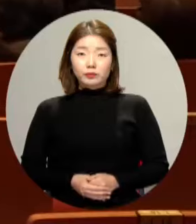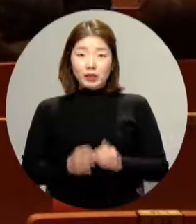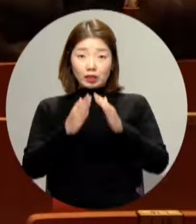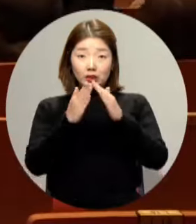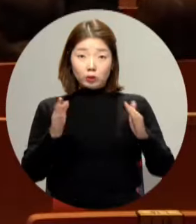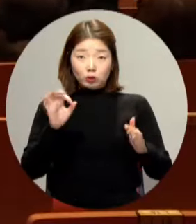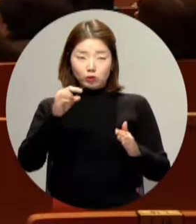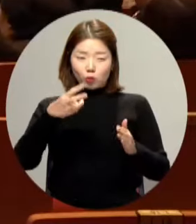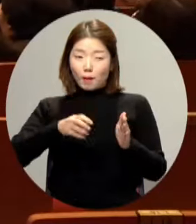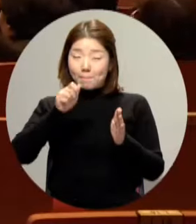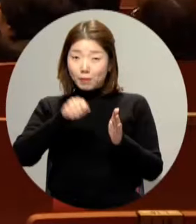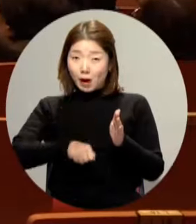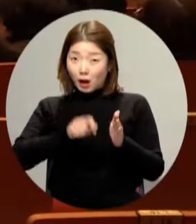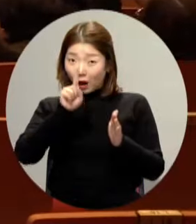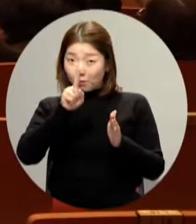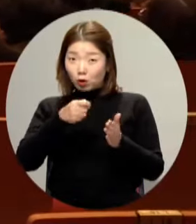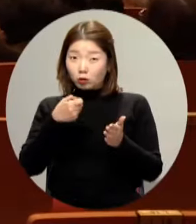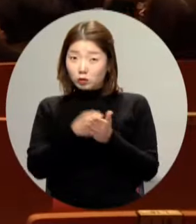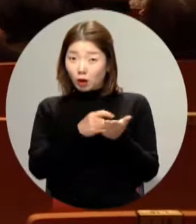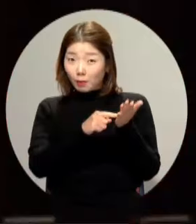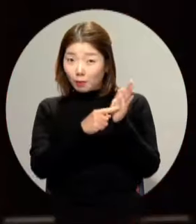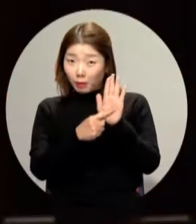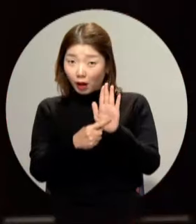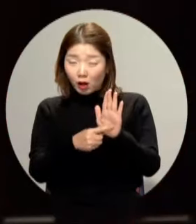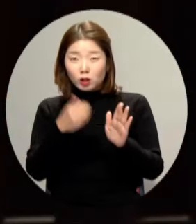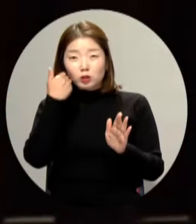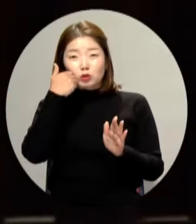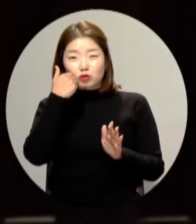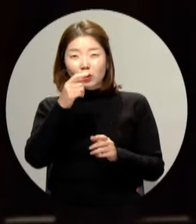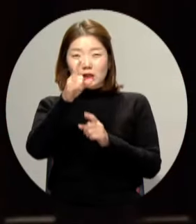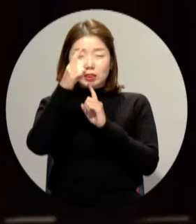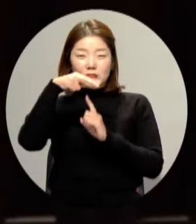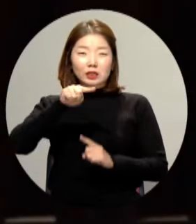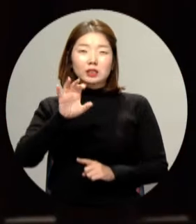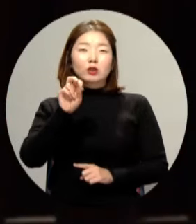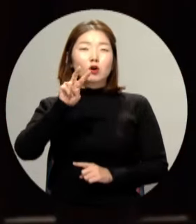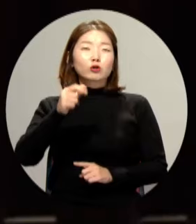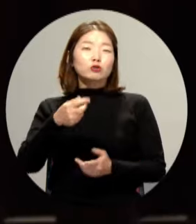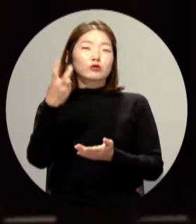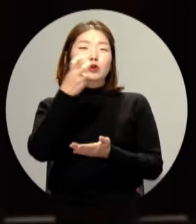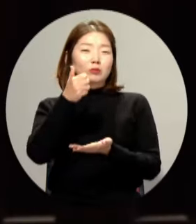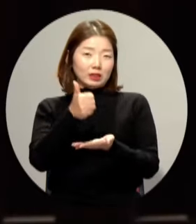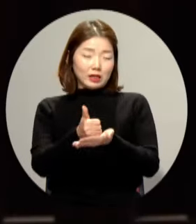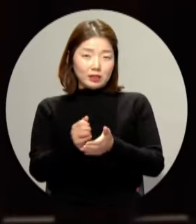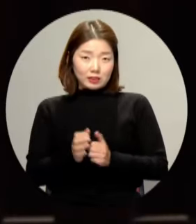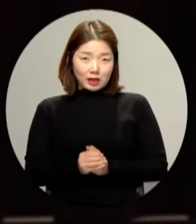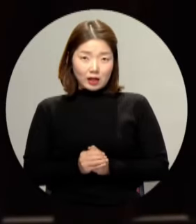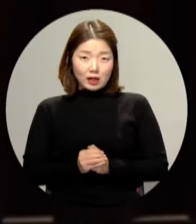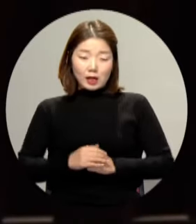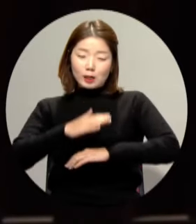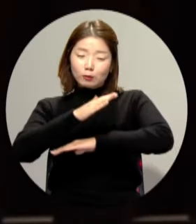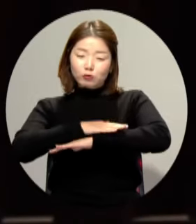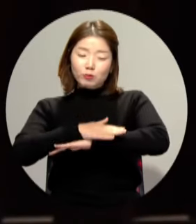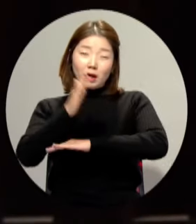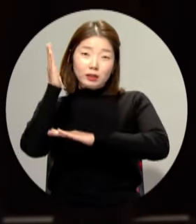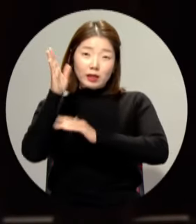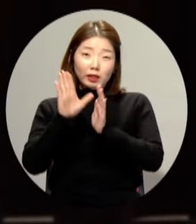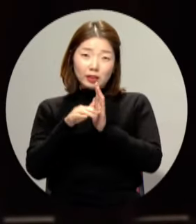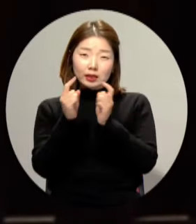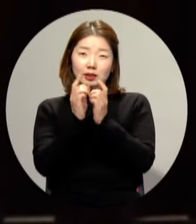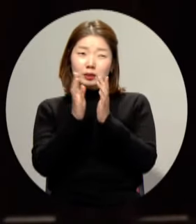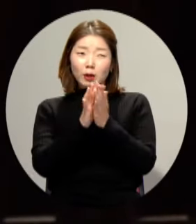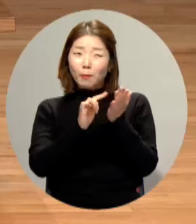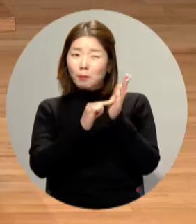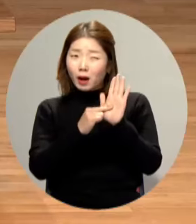전주을 전략공천설로 시선을 한 몸에 받고 있는 이성윤 검사장. 전주에서 열린 출판기념회에서